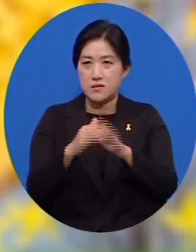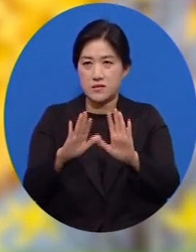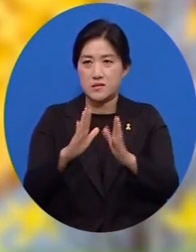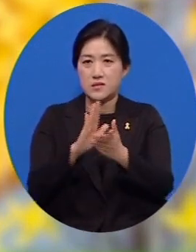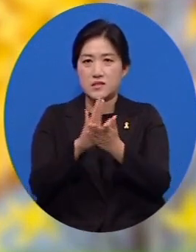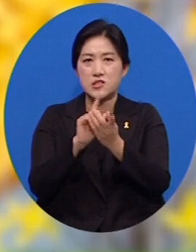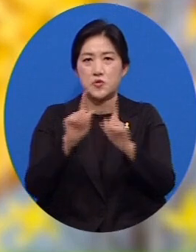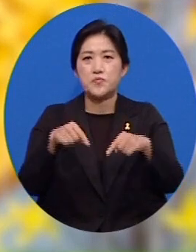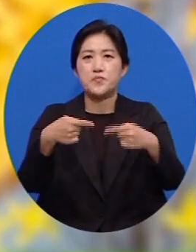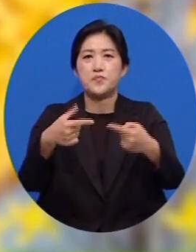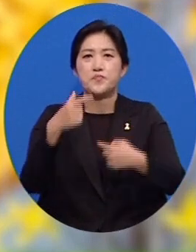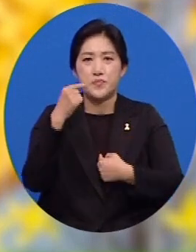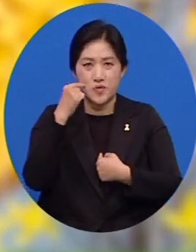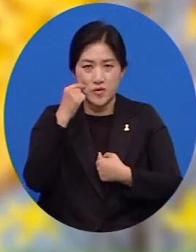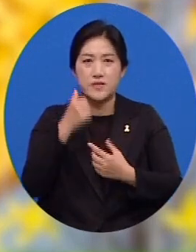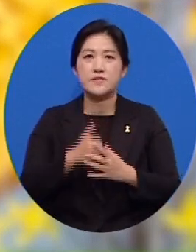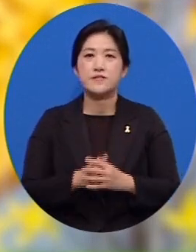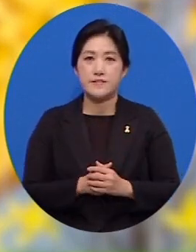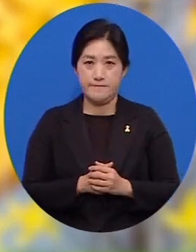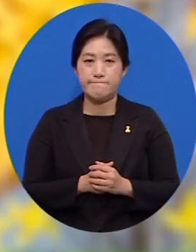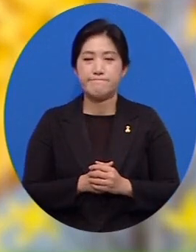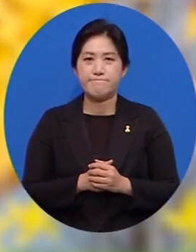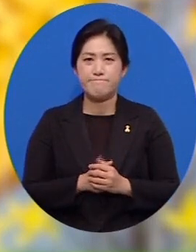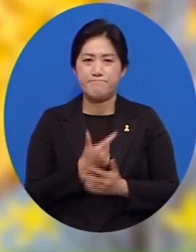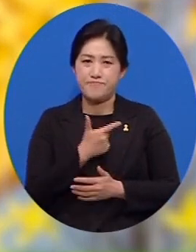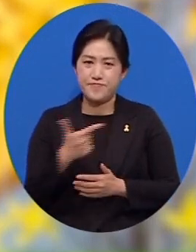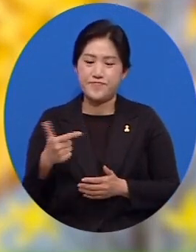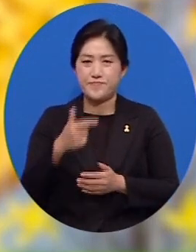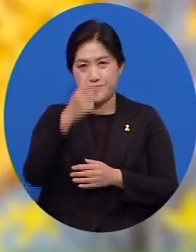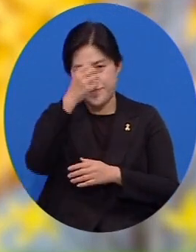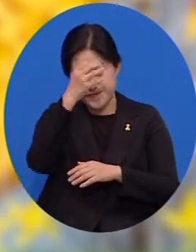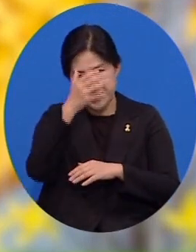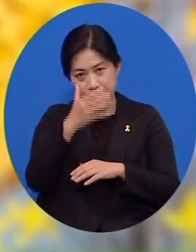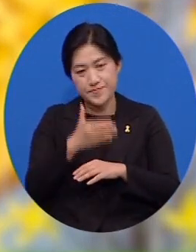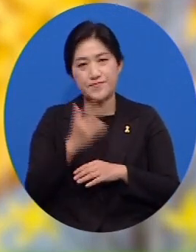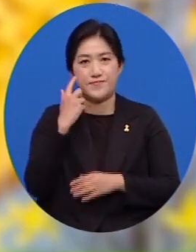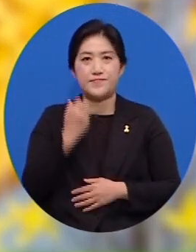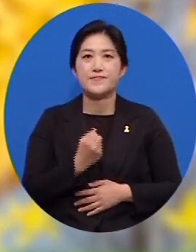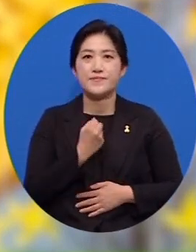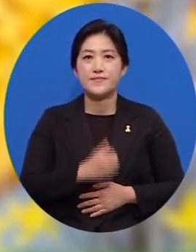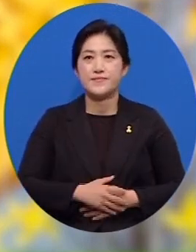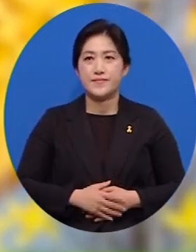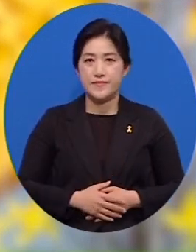자리에 함께하지 못한 점 매우 송구스럽게 생각합니다.